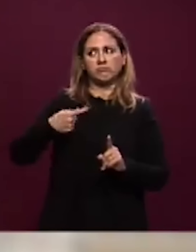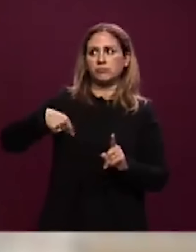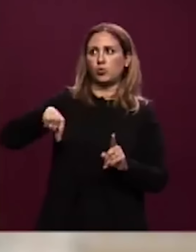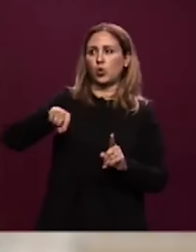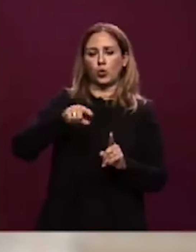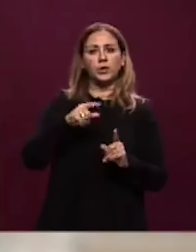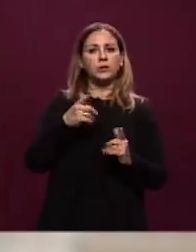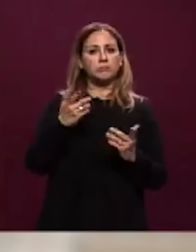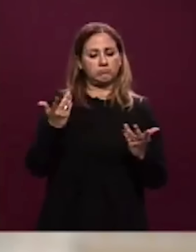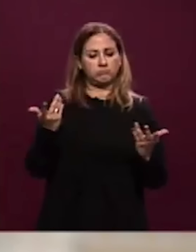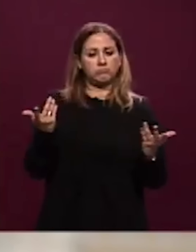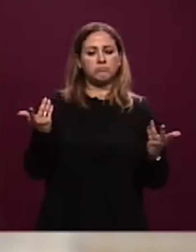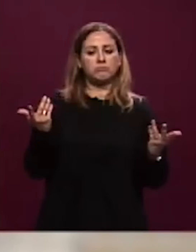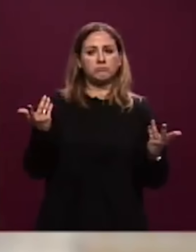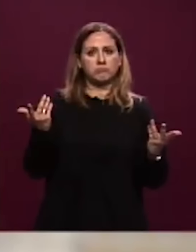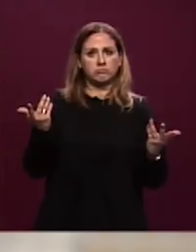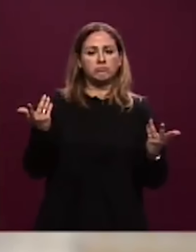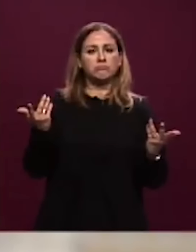ci siamo sentiti